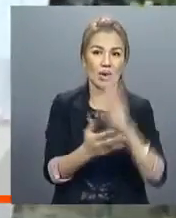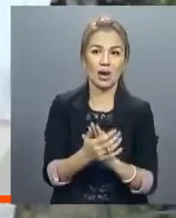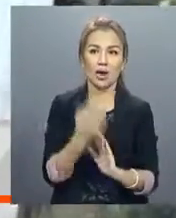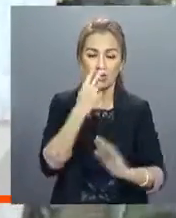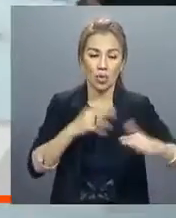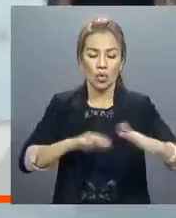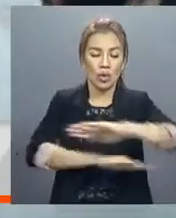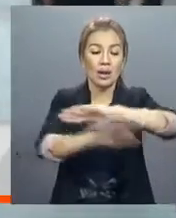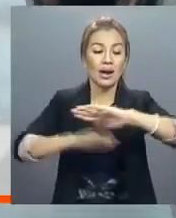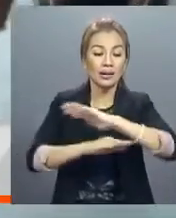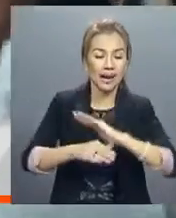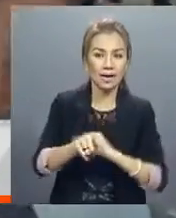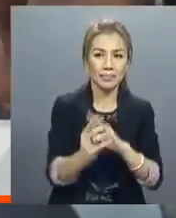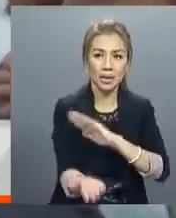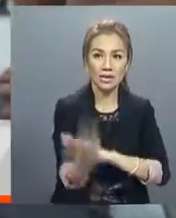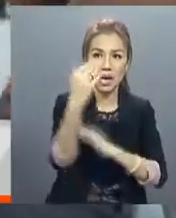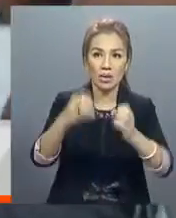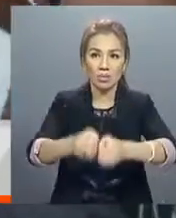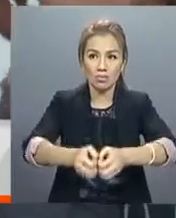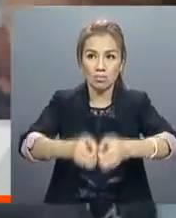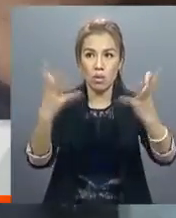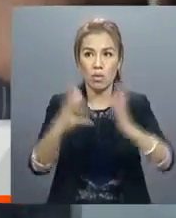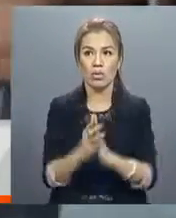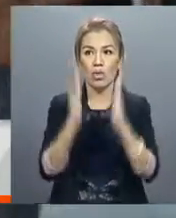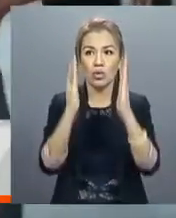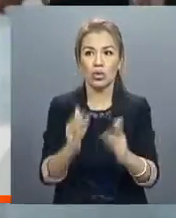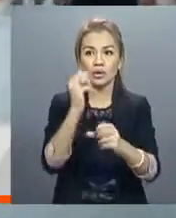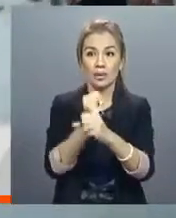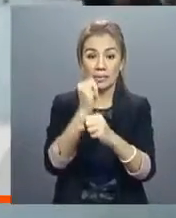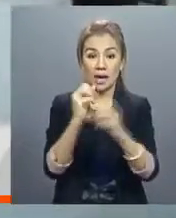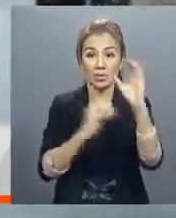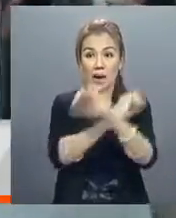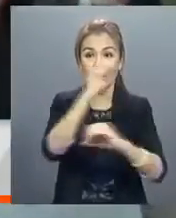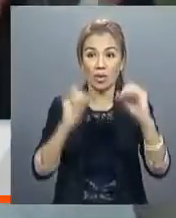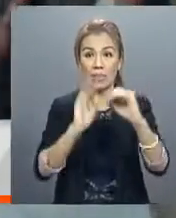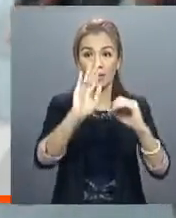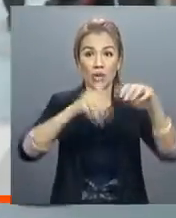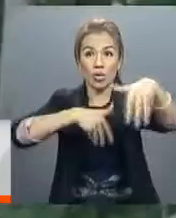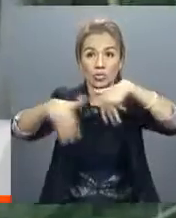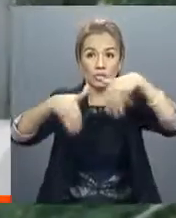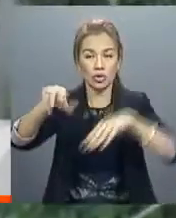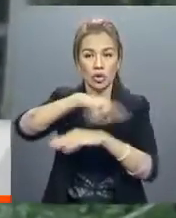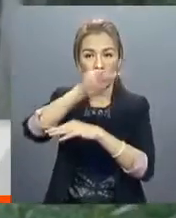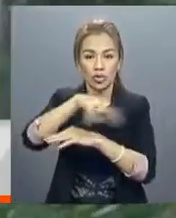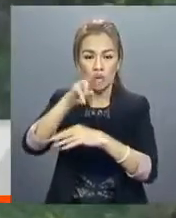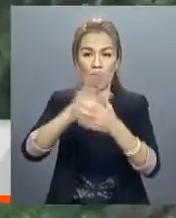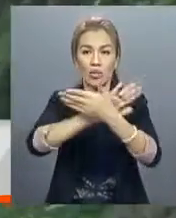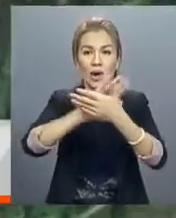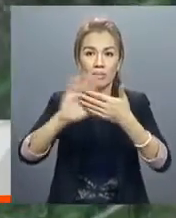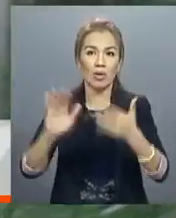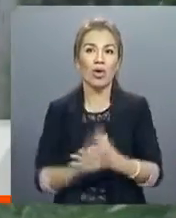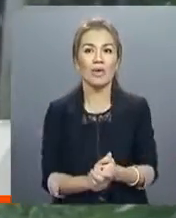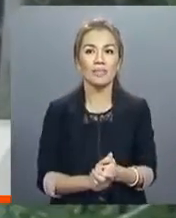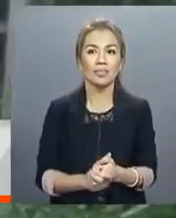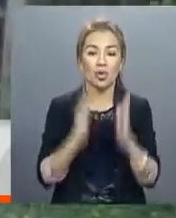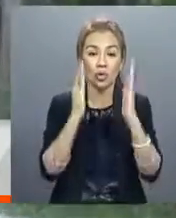หลังช่วงเช้าที่ผ่านมาเกิดระเบิดขึ้นขณะที่เจ้าหน้าที่ชุดรักษาความปลอดภัยหมู่บ้านเดินลาดตระเวนดูแลความเรียบร้อยในหมู่บ้านทำให้เ